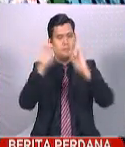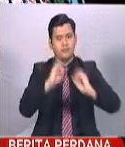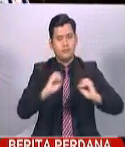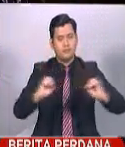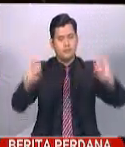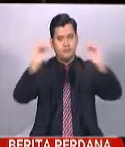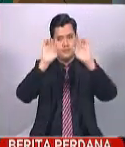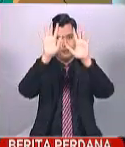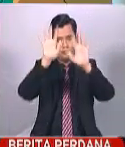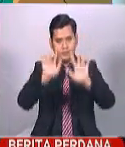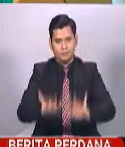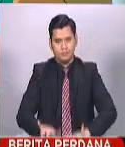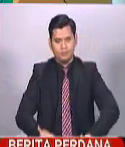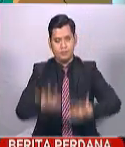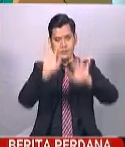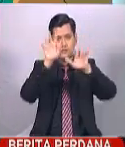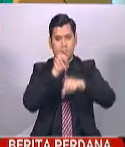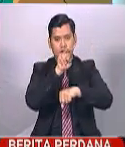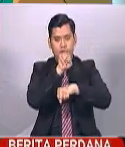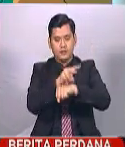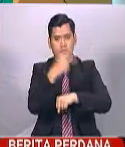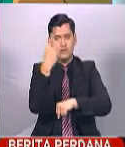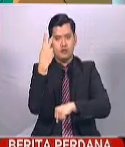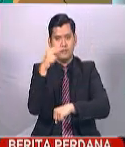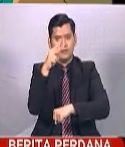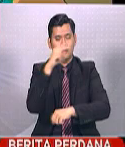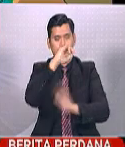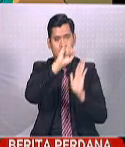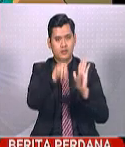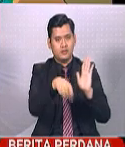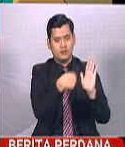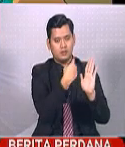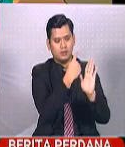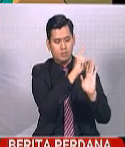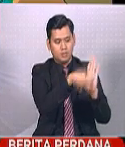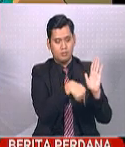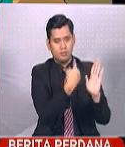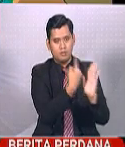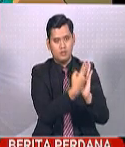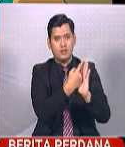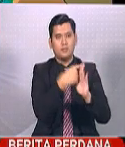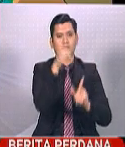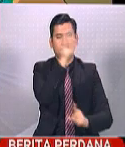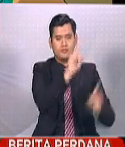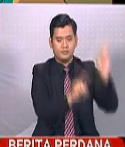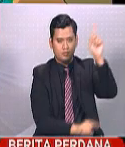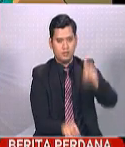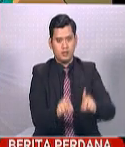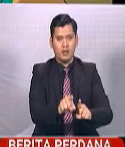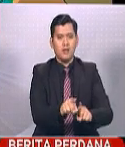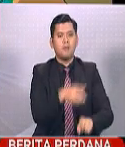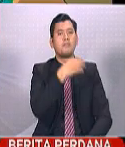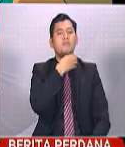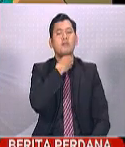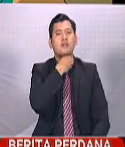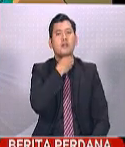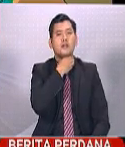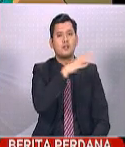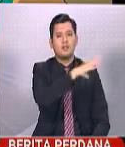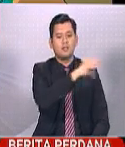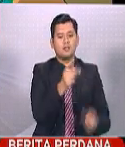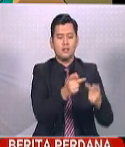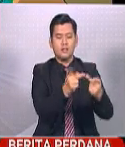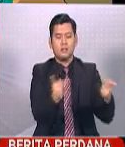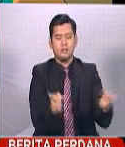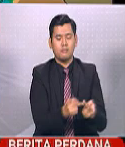pemantauan untuk 12 jam yang lalu mendapati bobotel di bagian 9jo hanyalah tumpu disekitar Negeri perak menikah kawasan-kawasan lain pulau